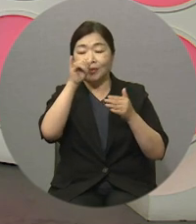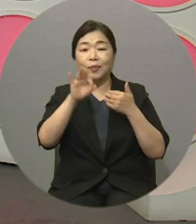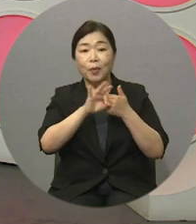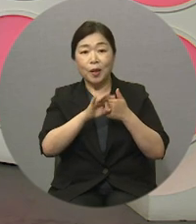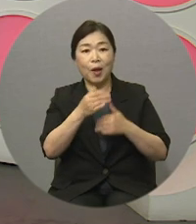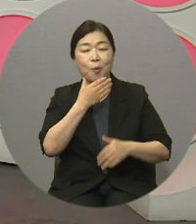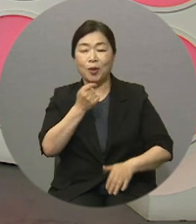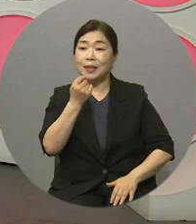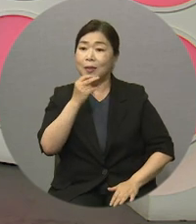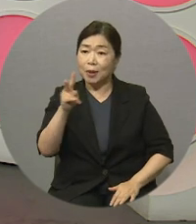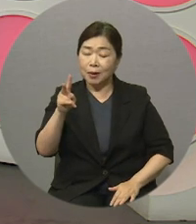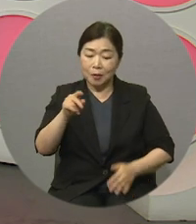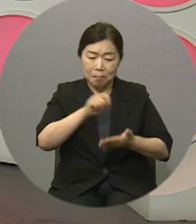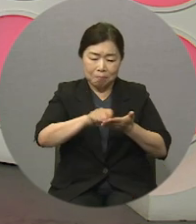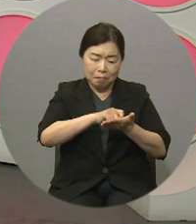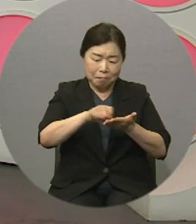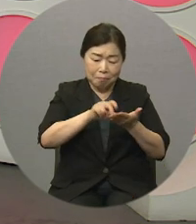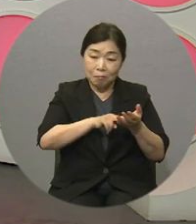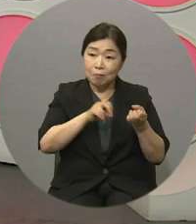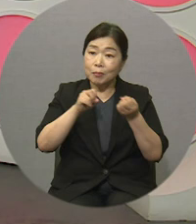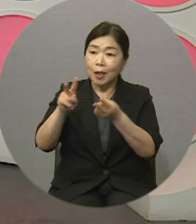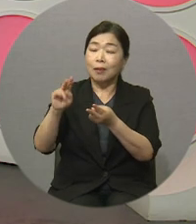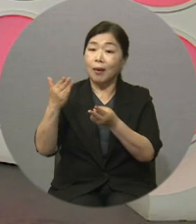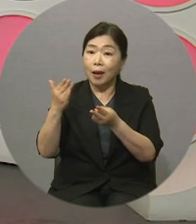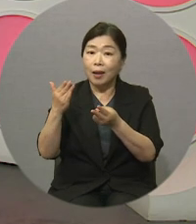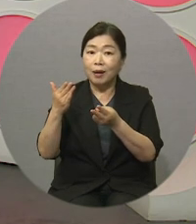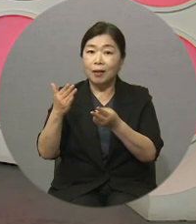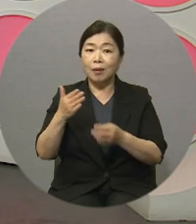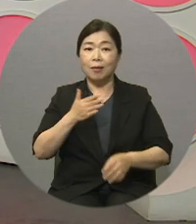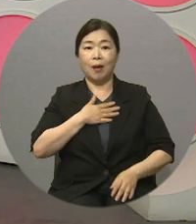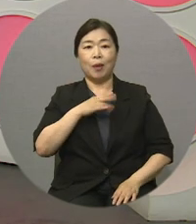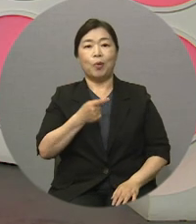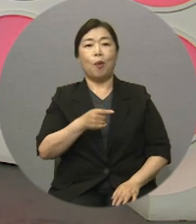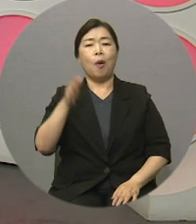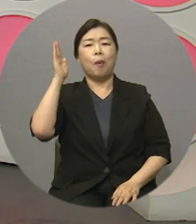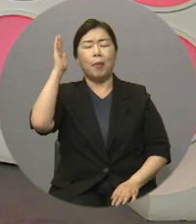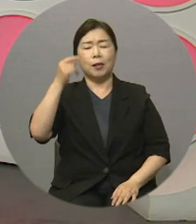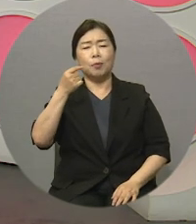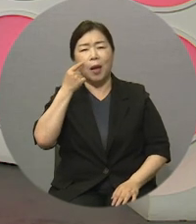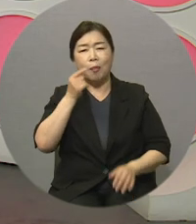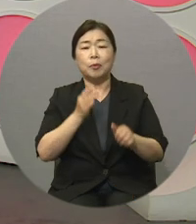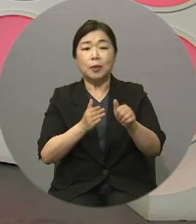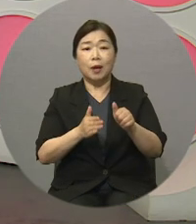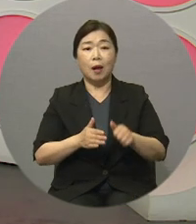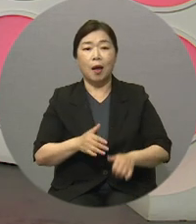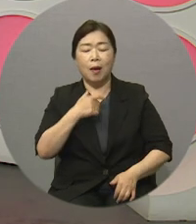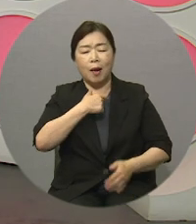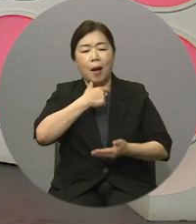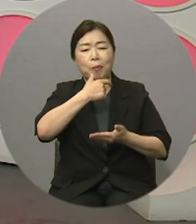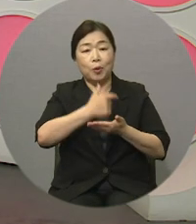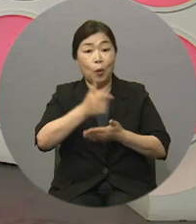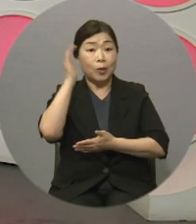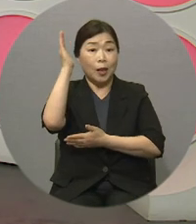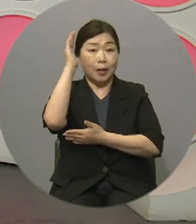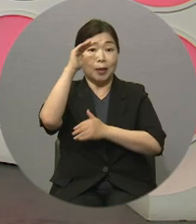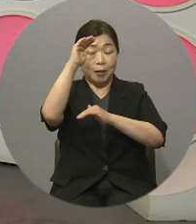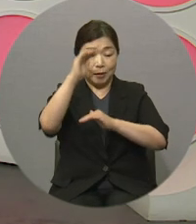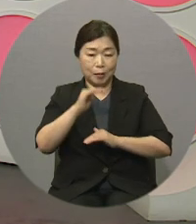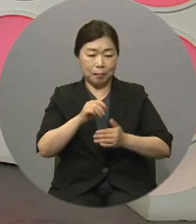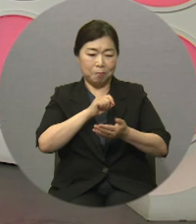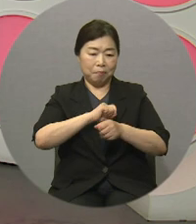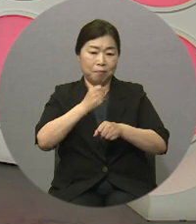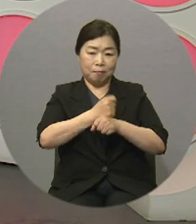복지TV로 그렇습니다. 사연을 보내야죠. 나도 말 좀 합시다. 감동 사연으로 우리 복지TV 앞으로 사연을